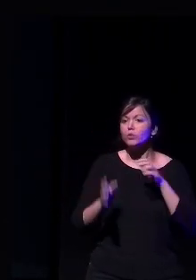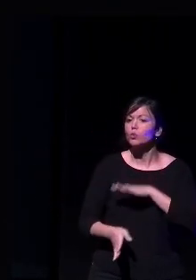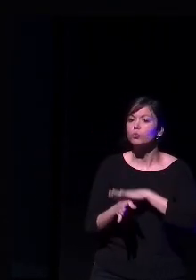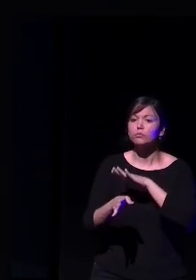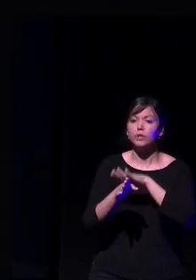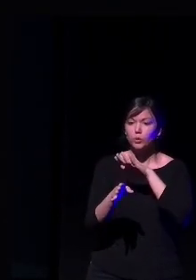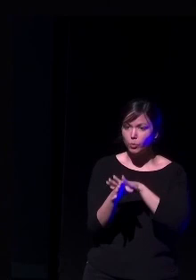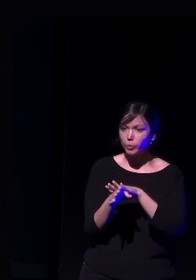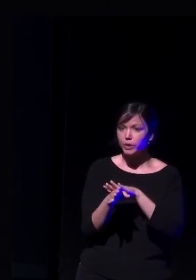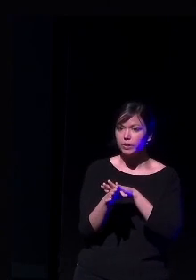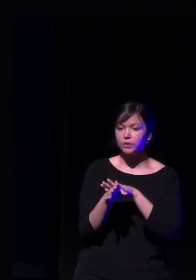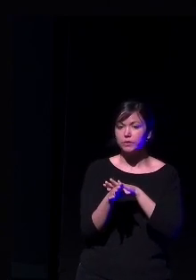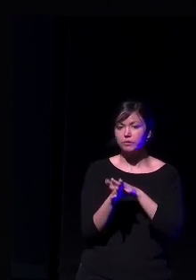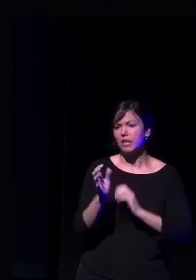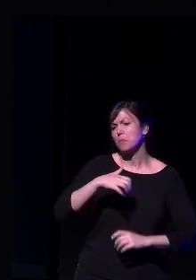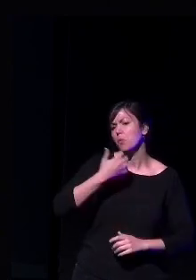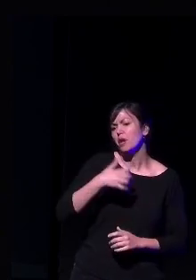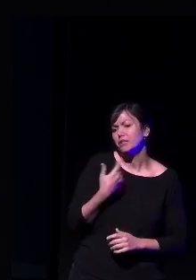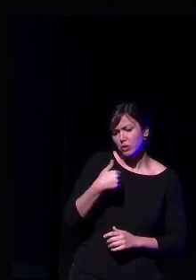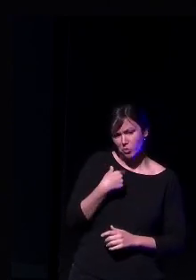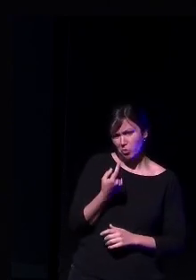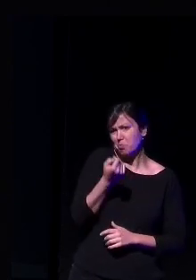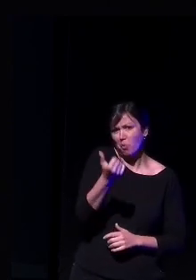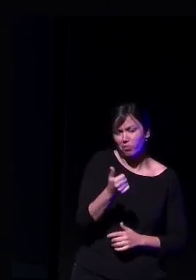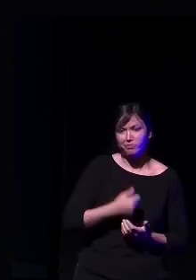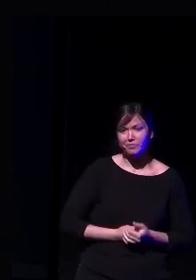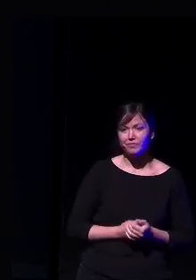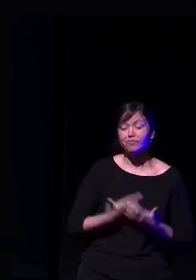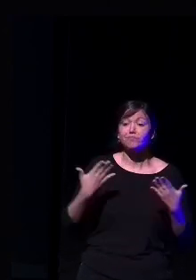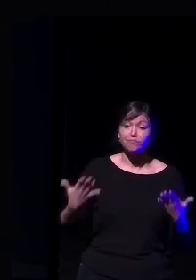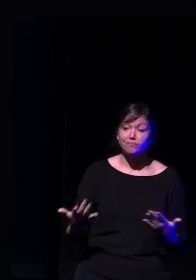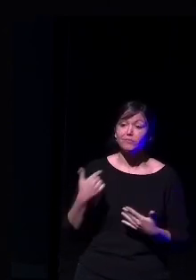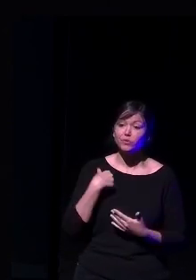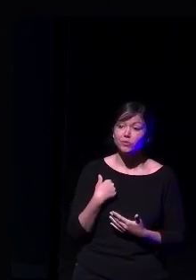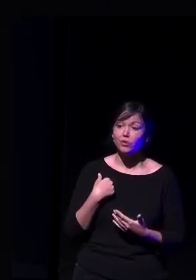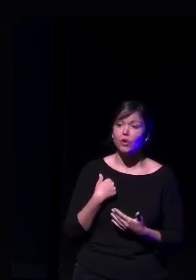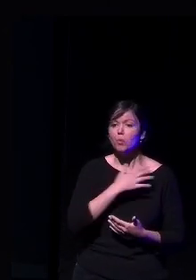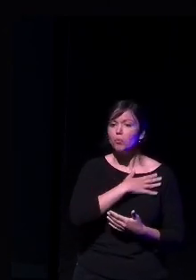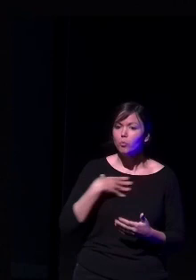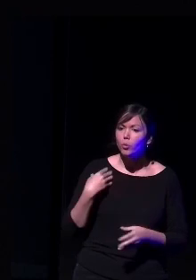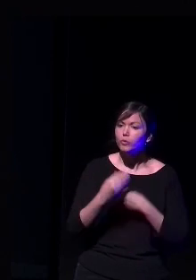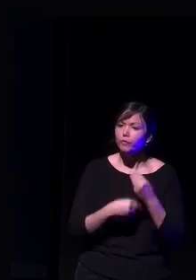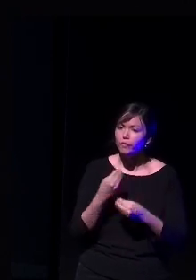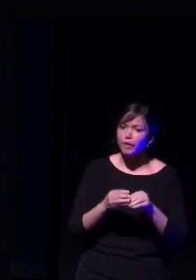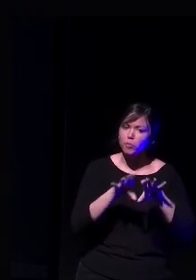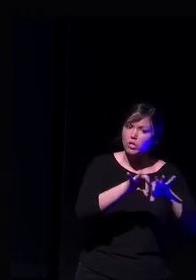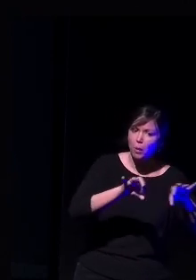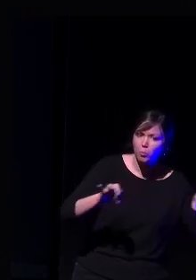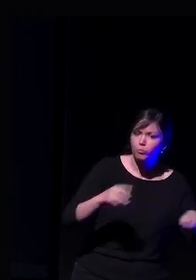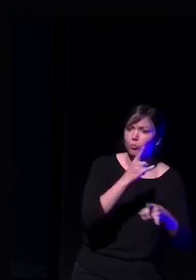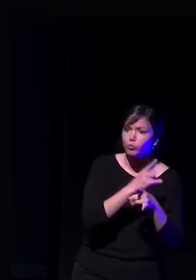continuïn i no molesti gaire. I per això vull tornar a fer embotit i vull tornar a fer aquestes